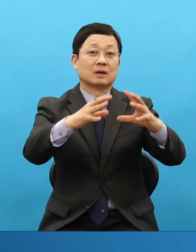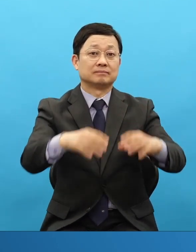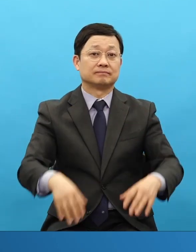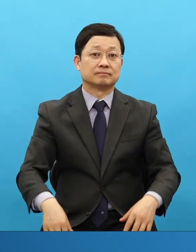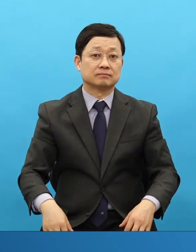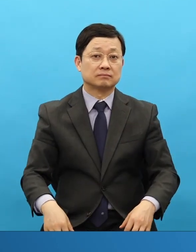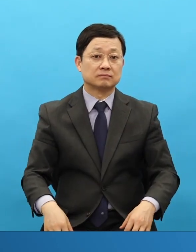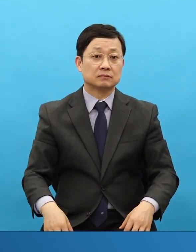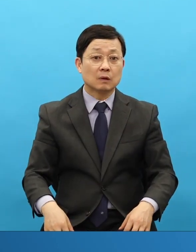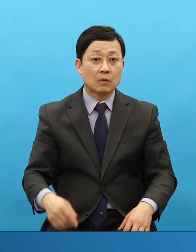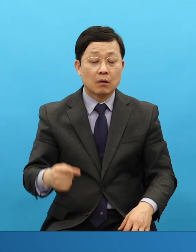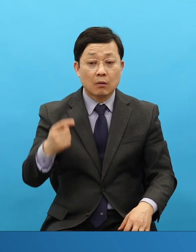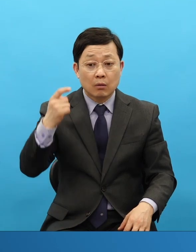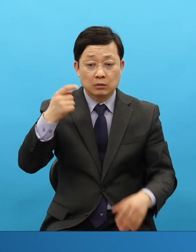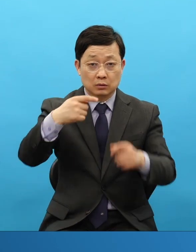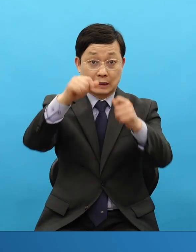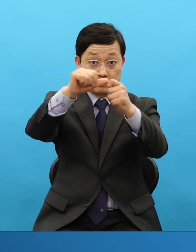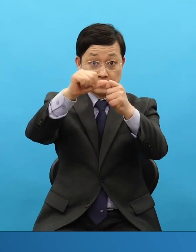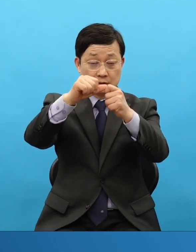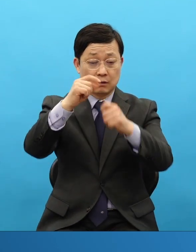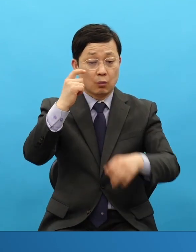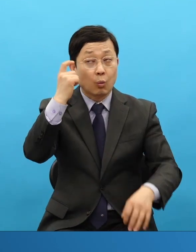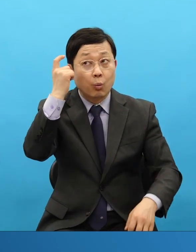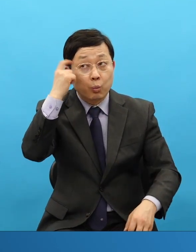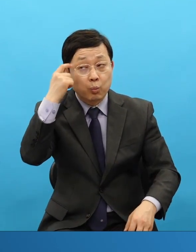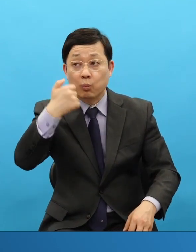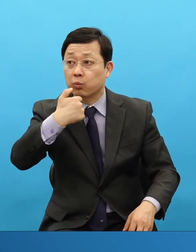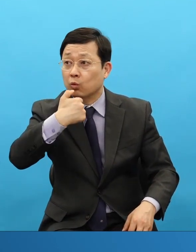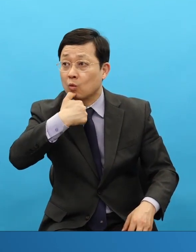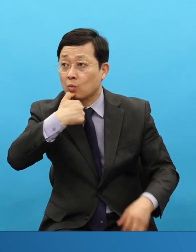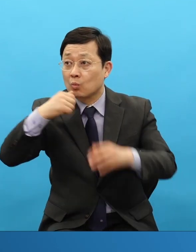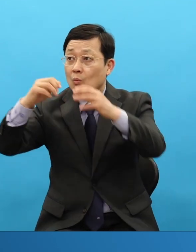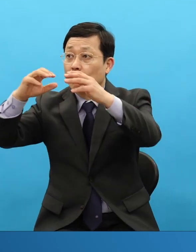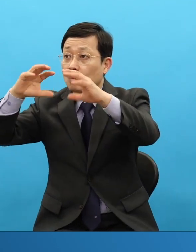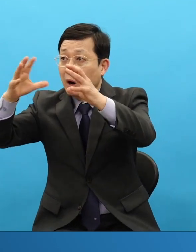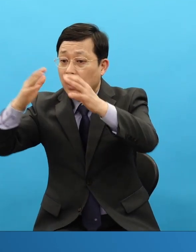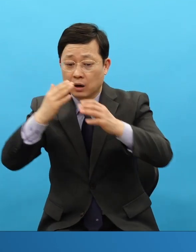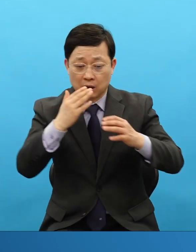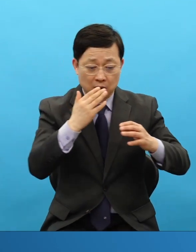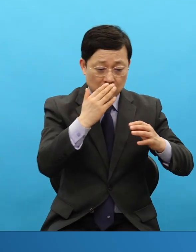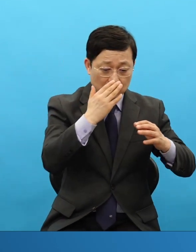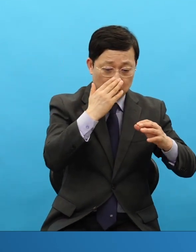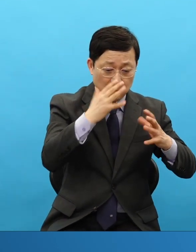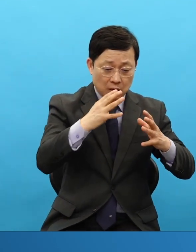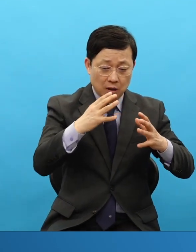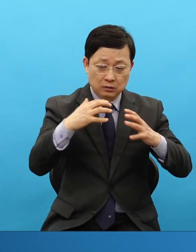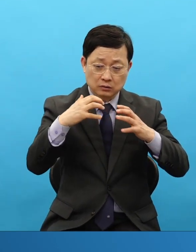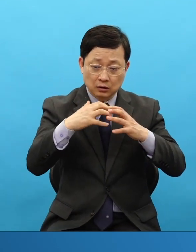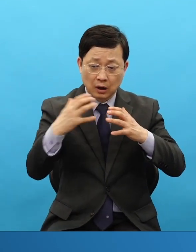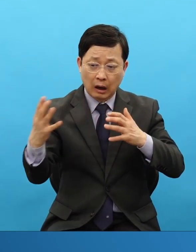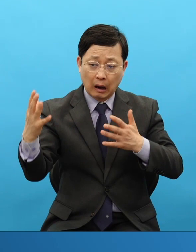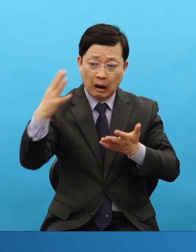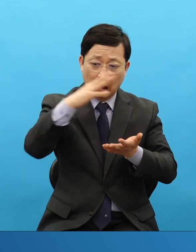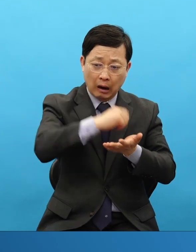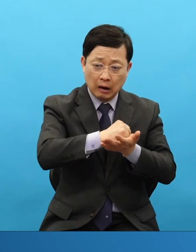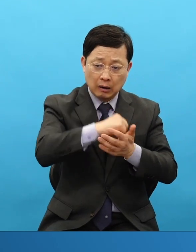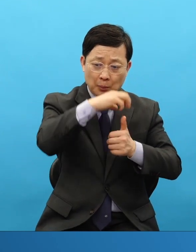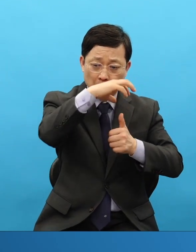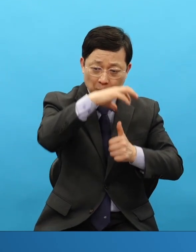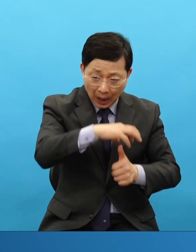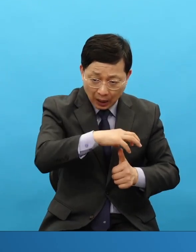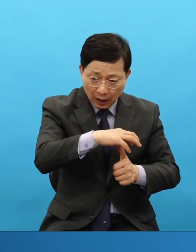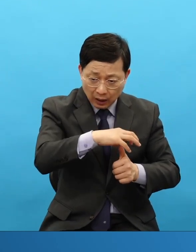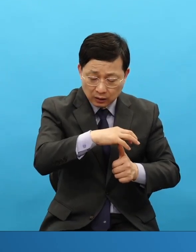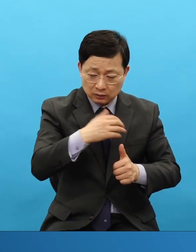로마에 속국됐습니까? Why were they colonized to Rome? 해석은 하나밖에 없습니다. There's one interpretation. 저기 가야 237 나라 5천